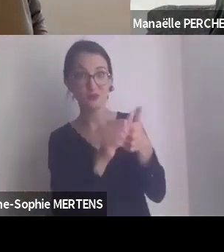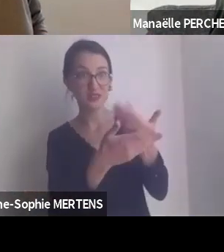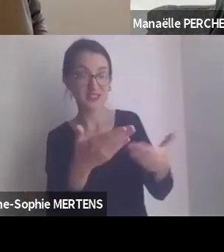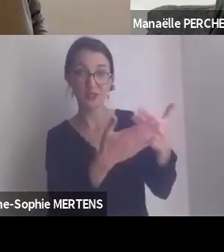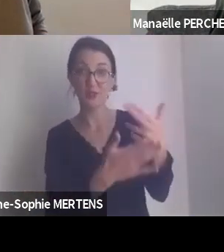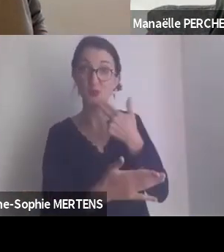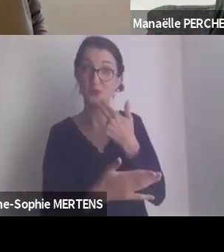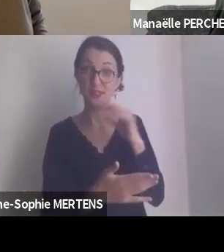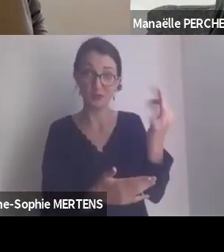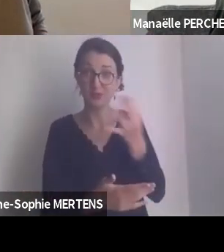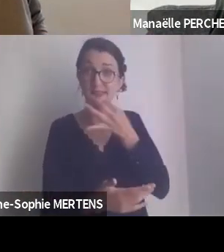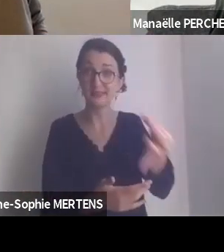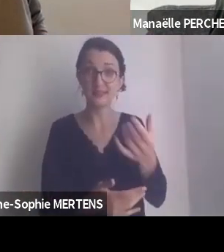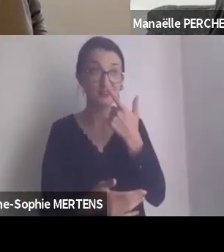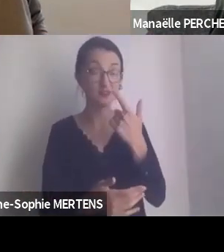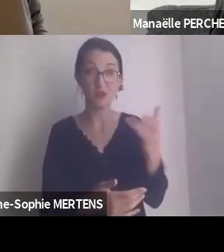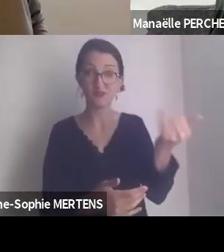sens, mais c'est tout.